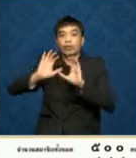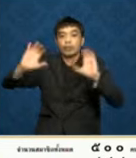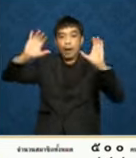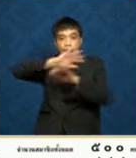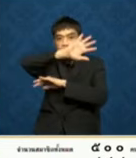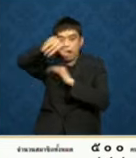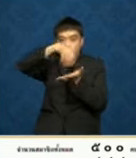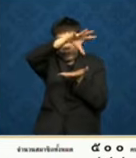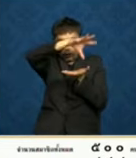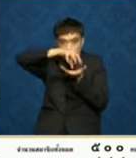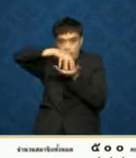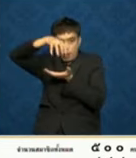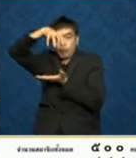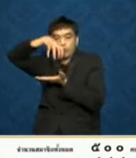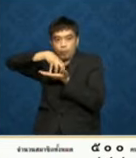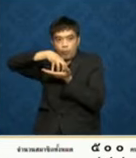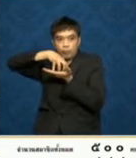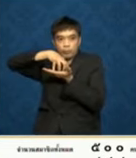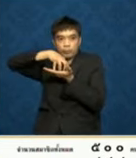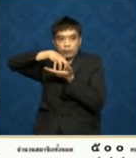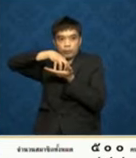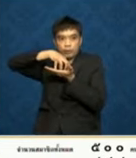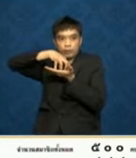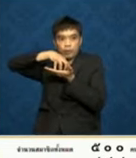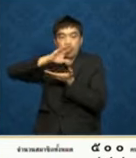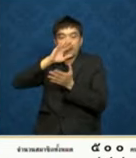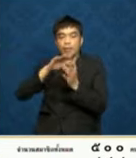ในปี 2003 เอสโเยมีบิการออนไน